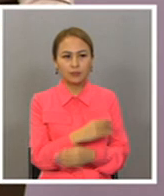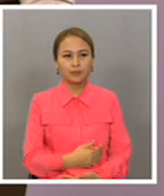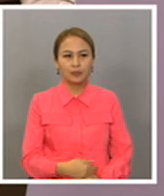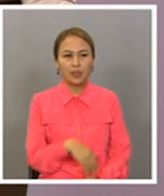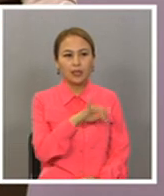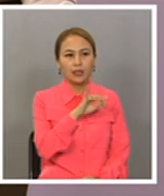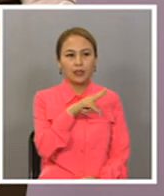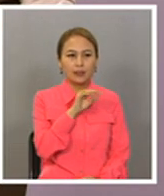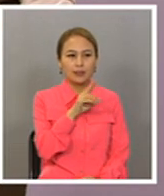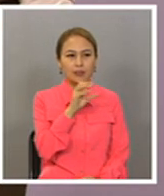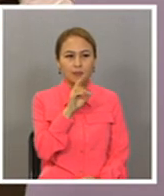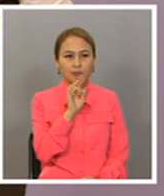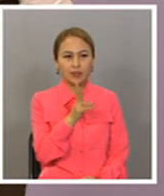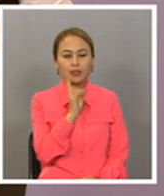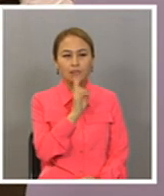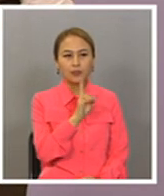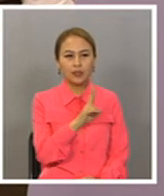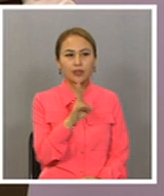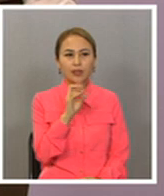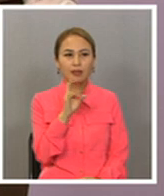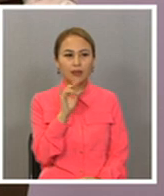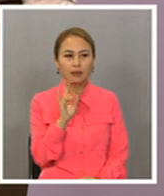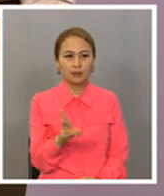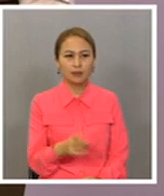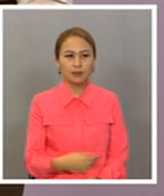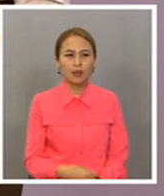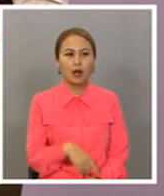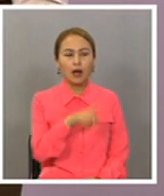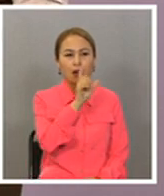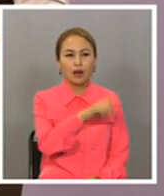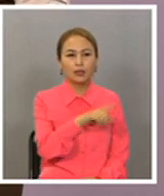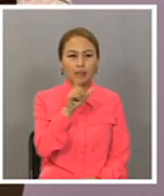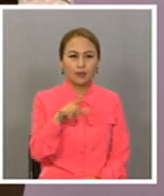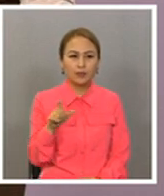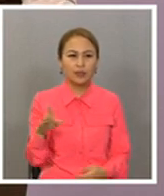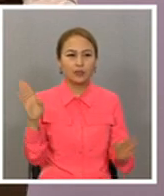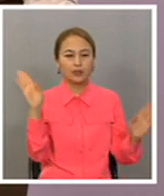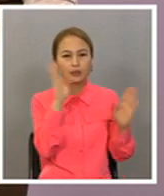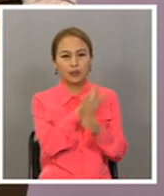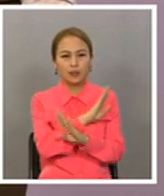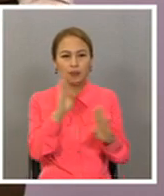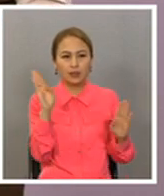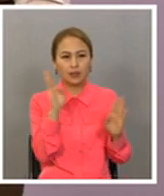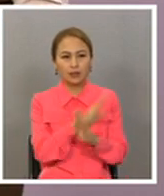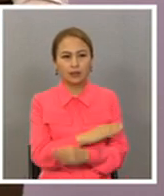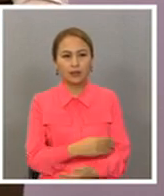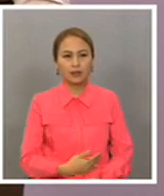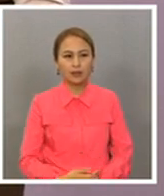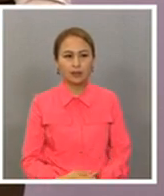Ілік септік. Кімнің, ненің? Адамның,